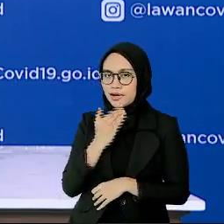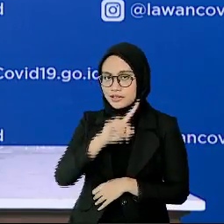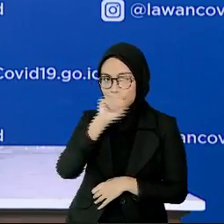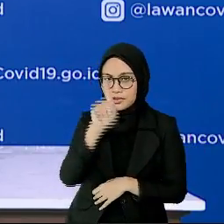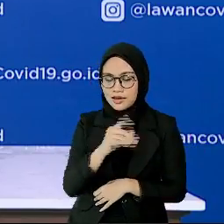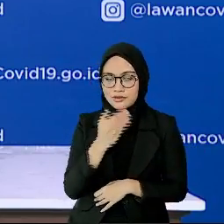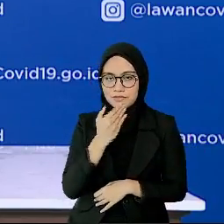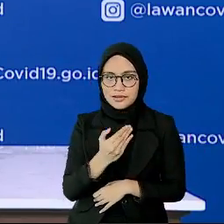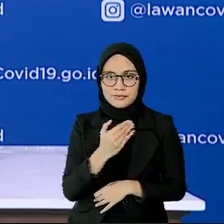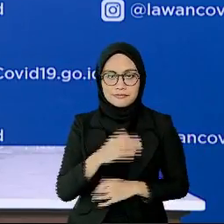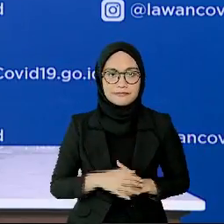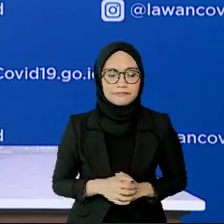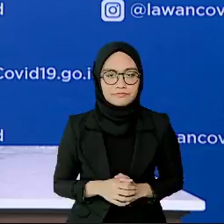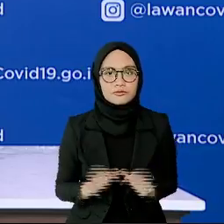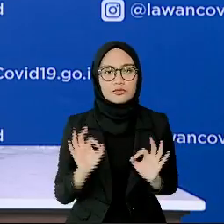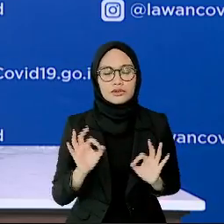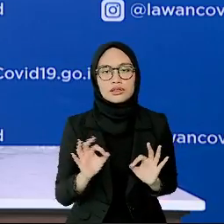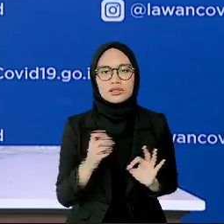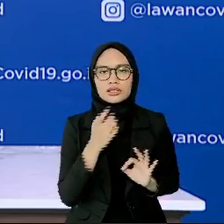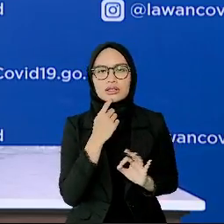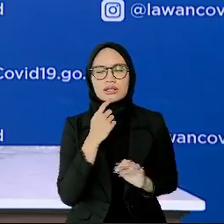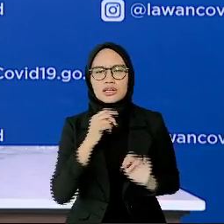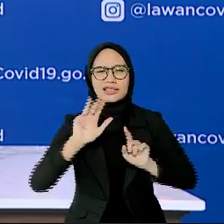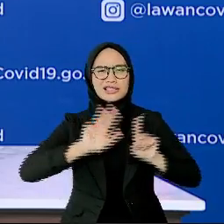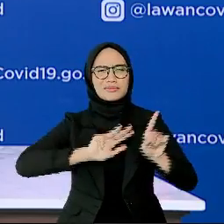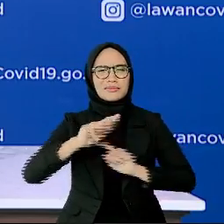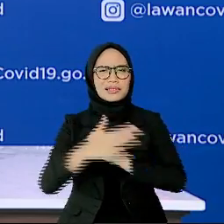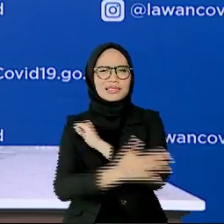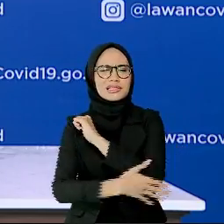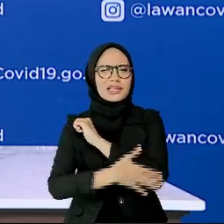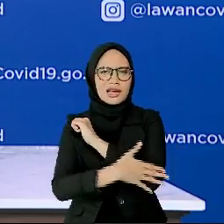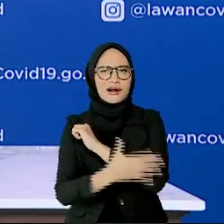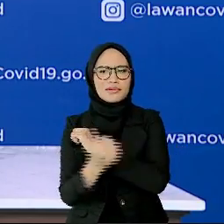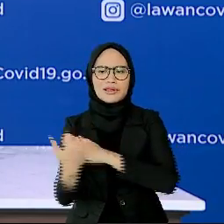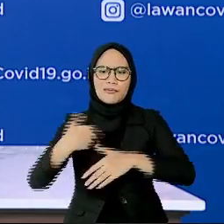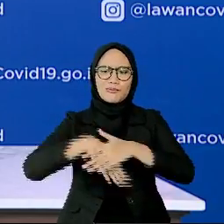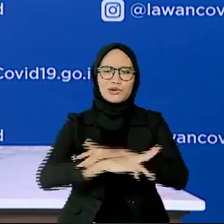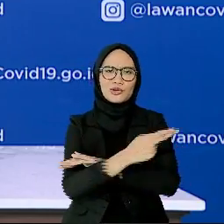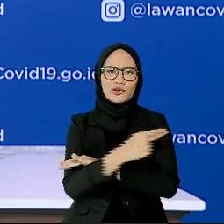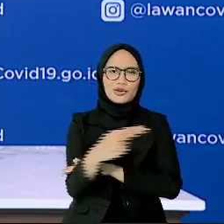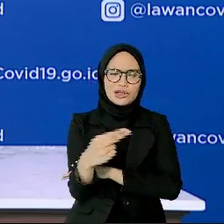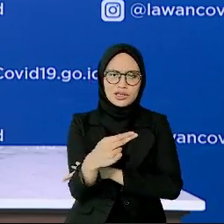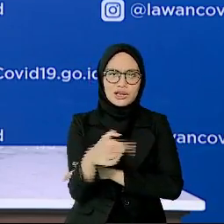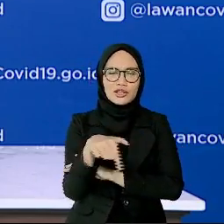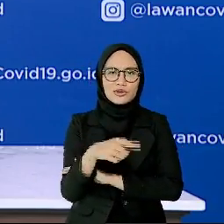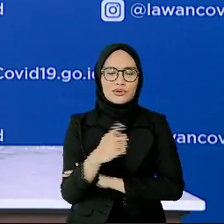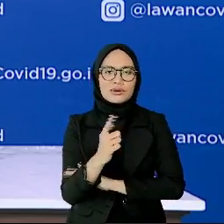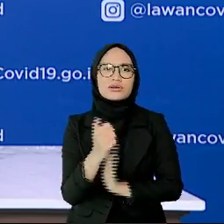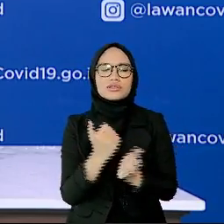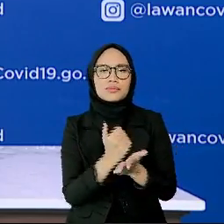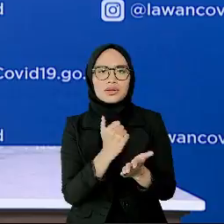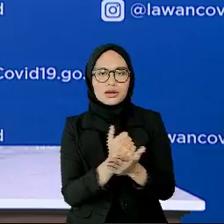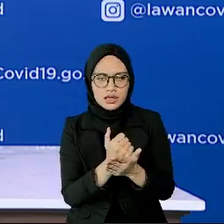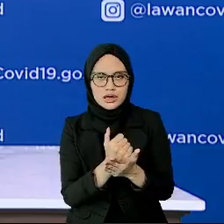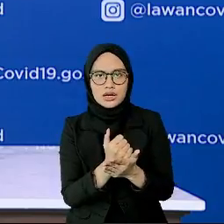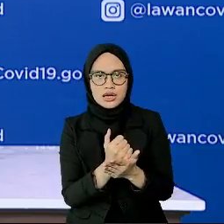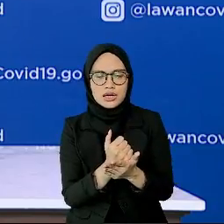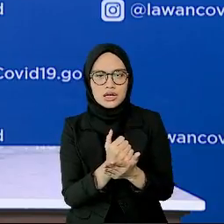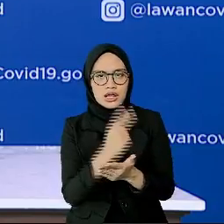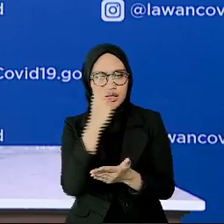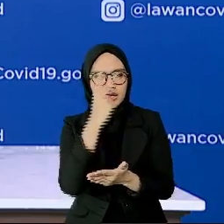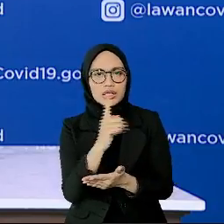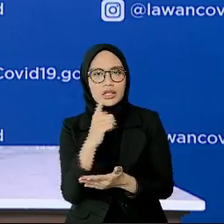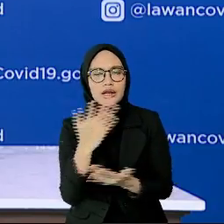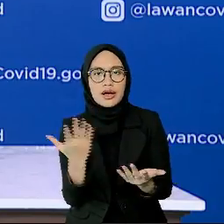Kompas.com. Penetapan 19 negara ini berdasarkan pertimbangan kasus COVID-19 terkini, yaitu jumlah